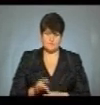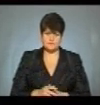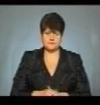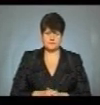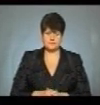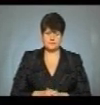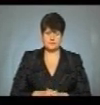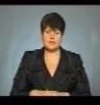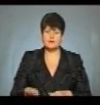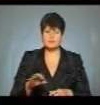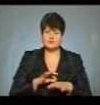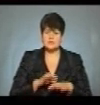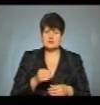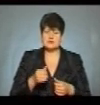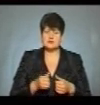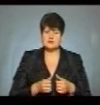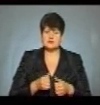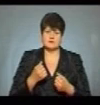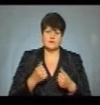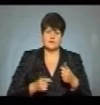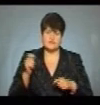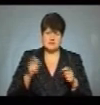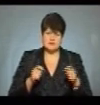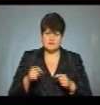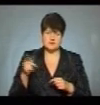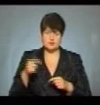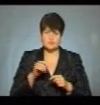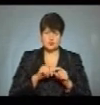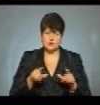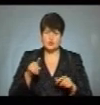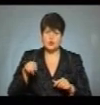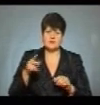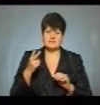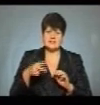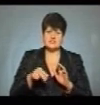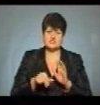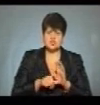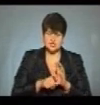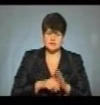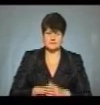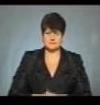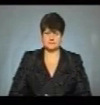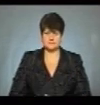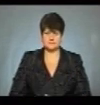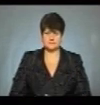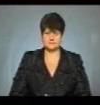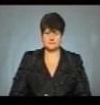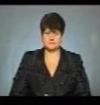Андрієшин. Відбувається фестиваль у спортзалі Тернопільської школи номер 26. На першому дні змагань побував Богдан Буденчук.